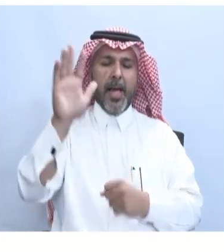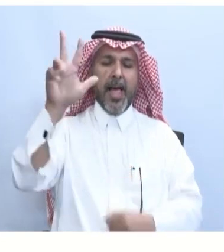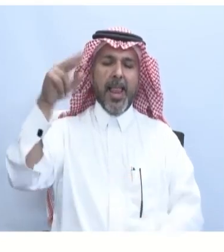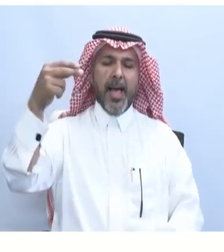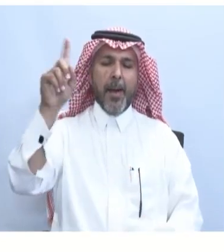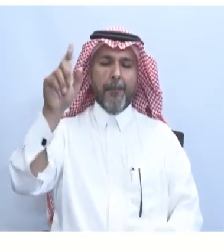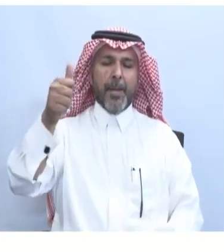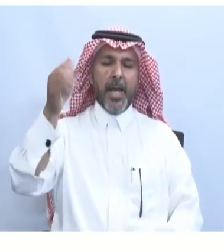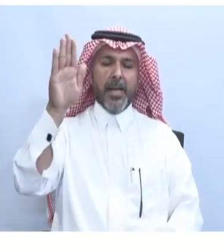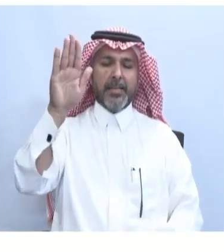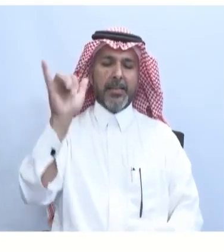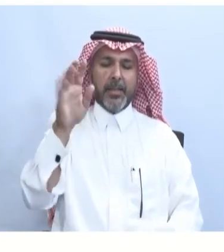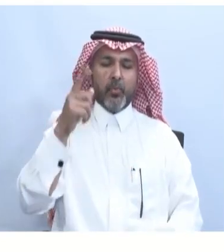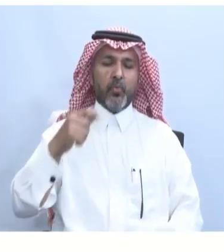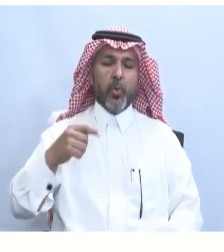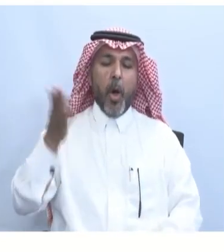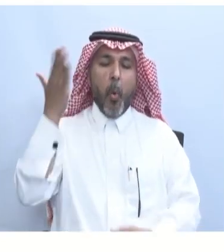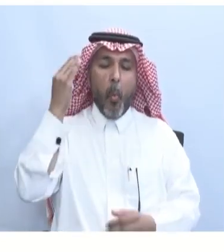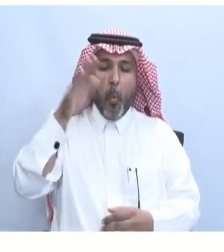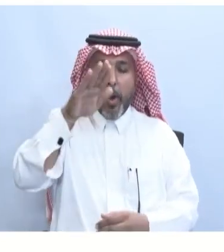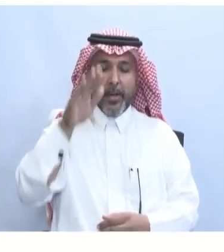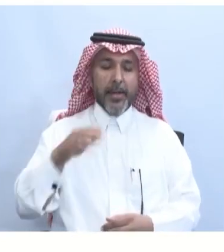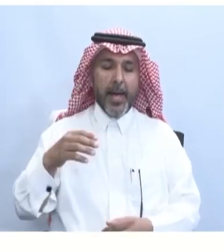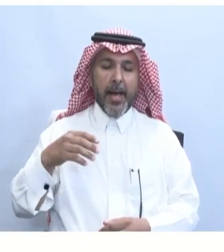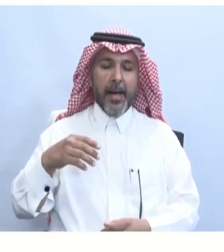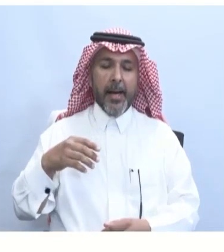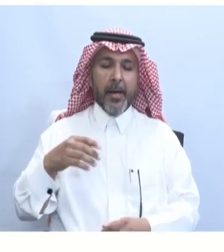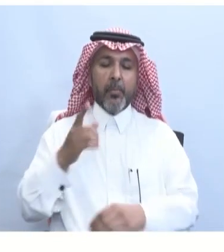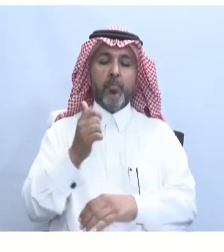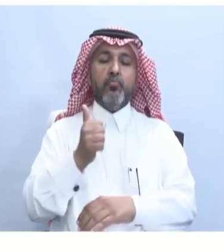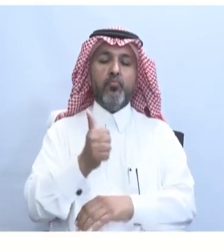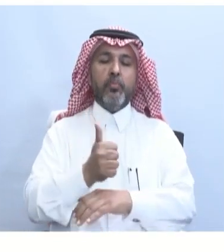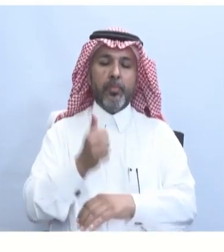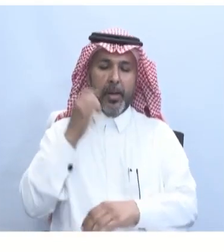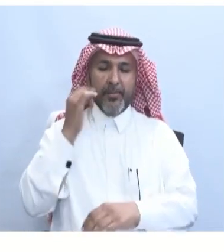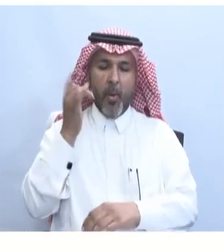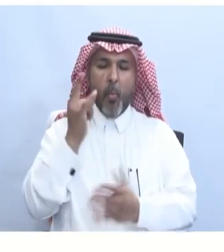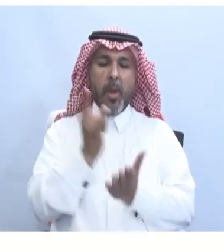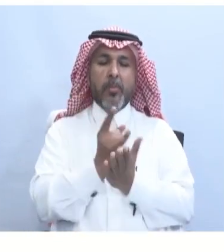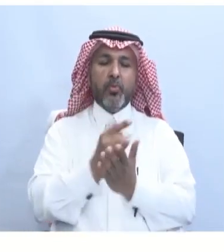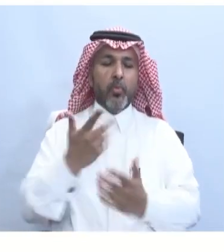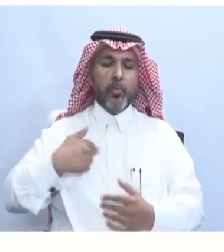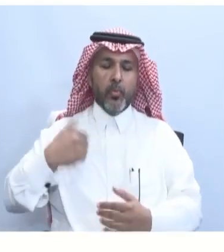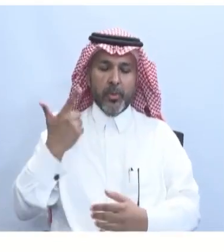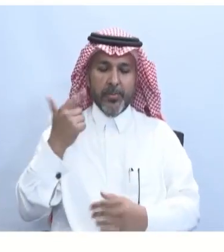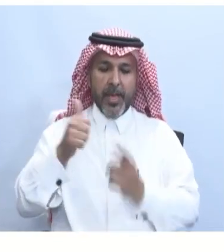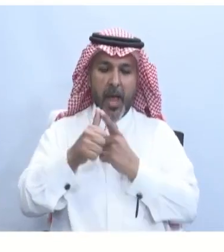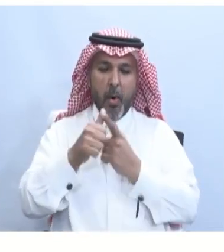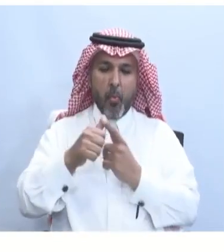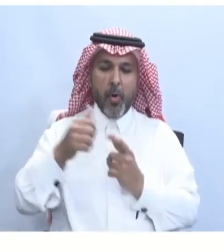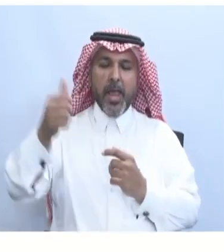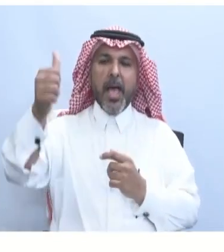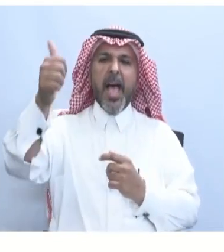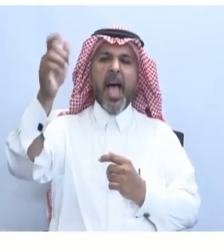احسنتم ابو جعفر المنصور ايضا ابو عبد الله محمد المهدي هارون